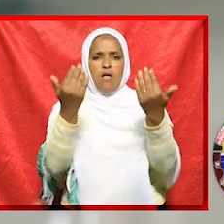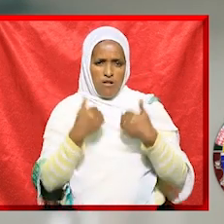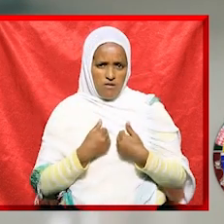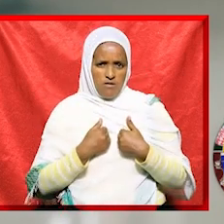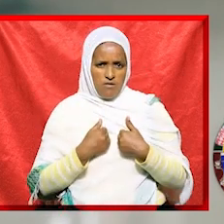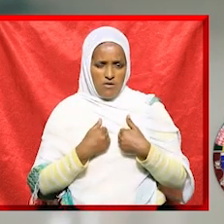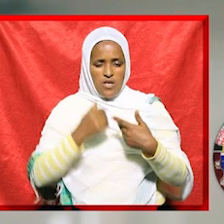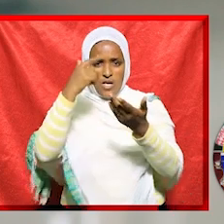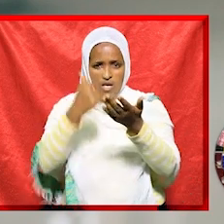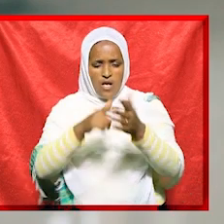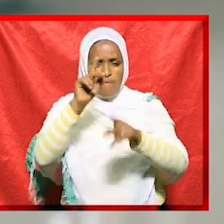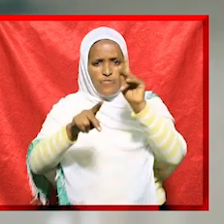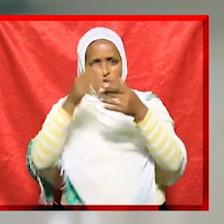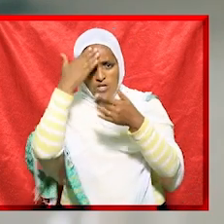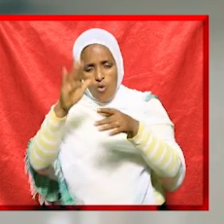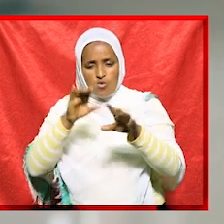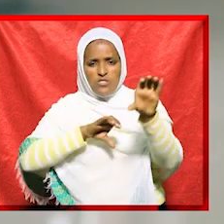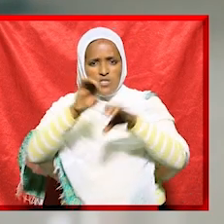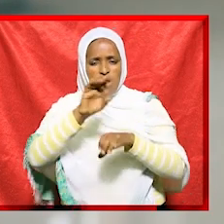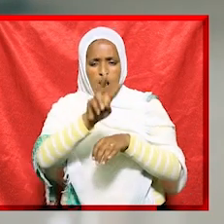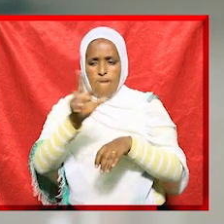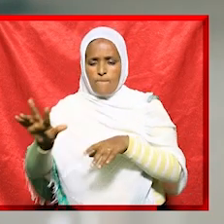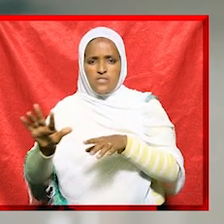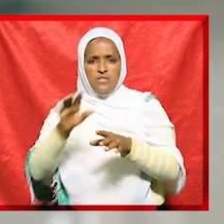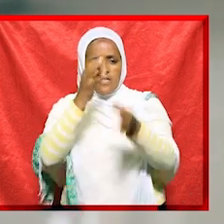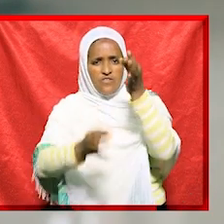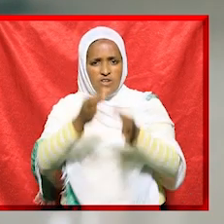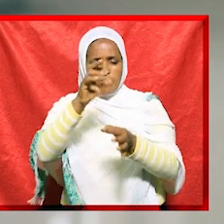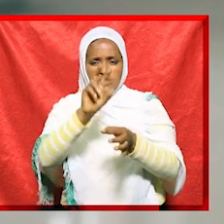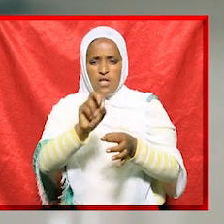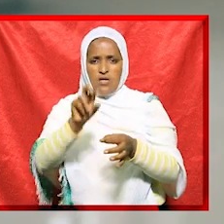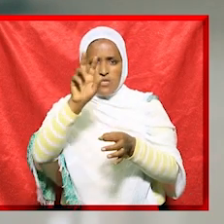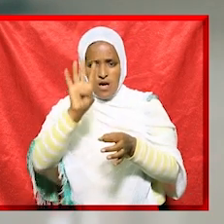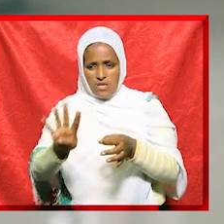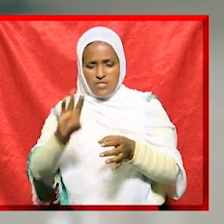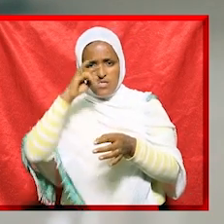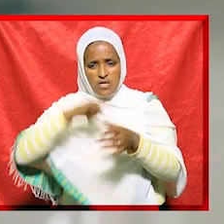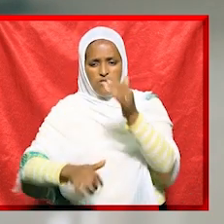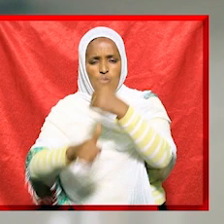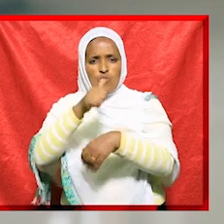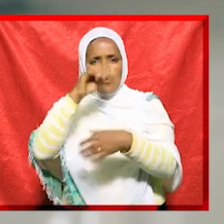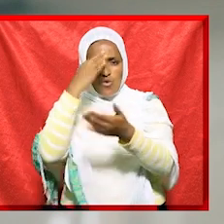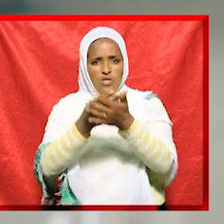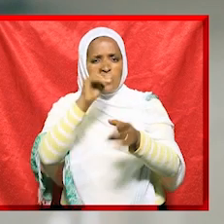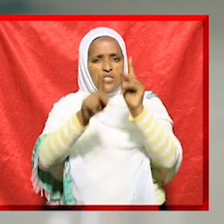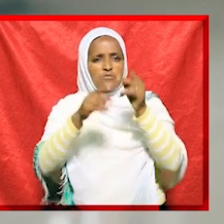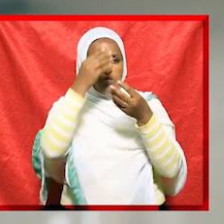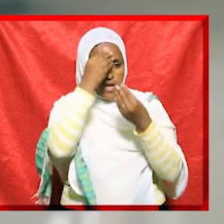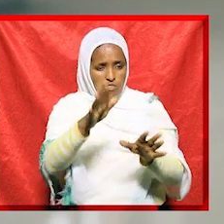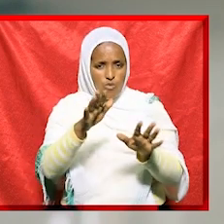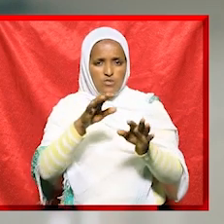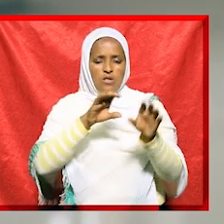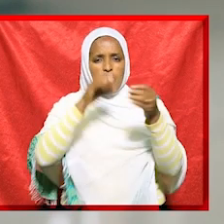አለ? ይህንን ህዝቡ እንዳያውቅ ሲደረግ 25 ዓመት የተፈረደበት 34 ህፃናትን ያጠቃውን ልጅ ለህዝብ